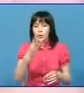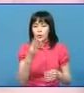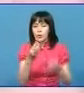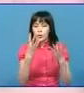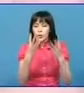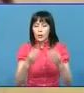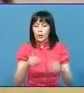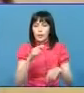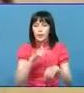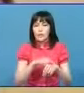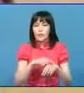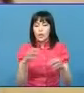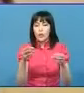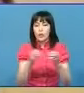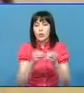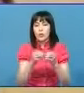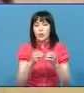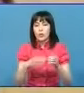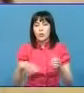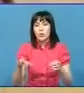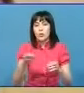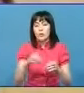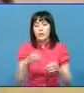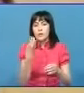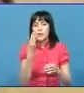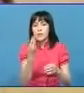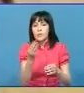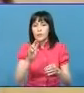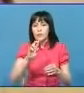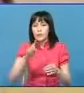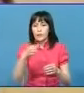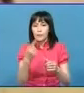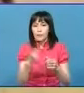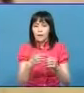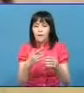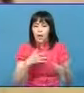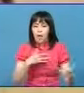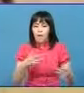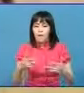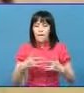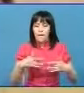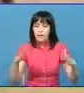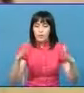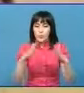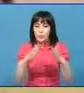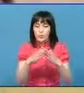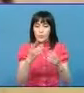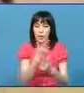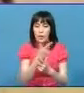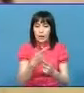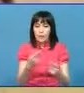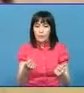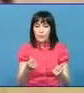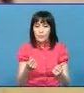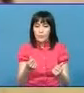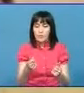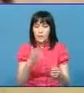10-да облыс орталығындағы Шамшы Қалдаяқов атындағы филармонияда өтетінін хабарлаймыз. Жаны жәннатта болсын.